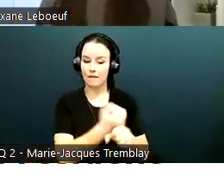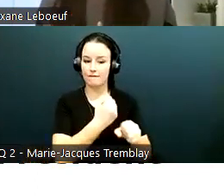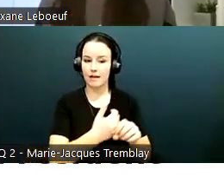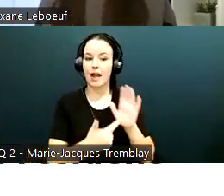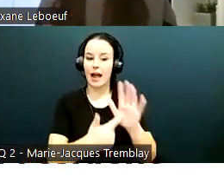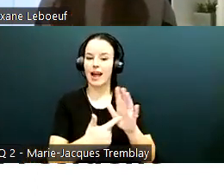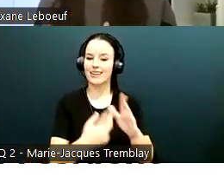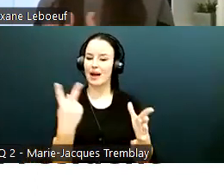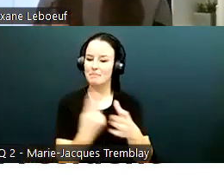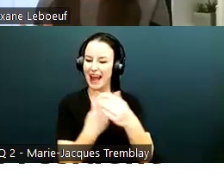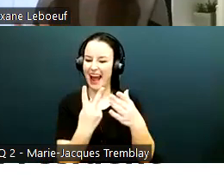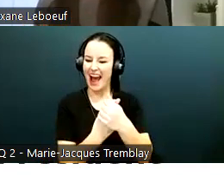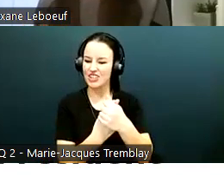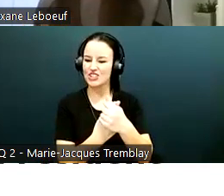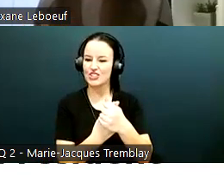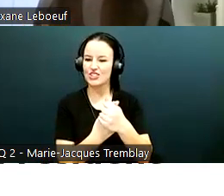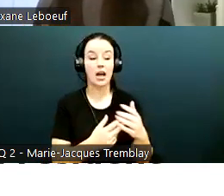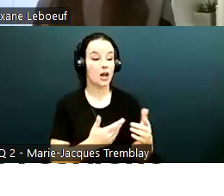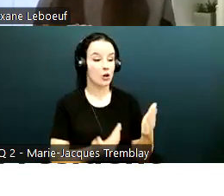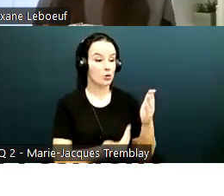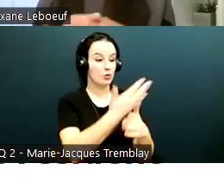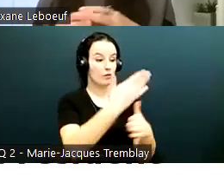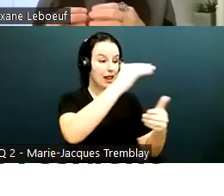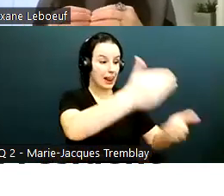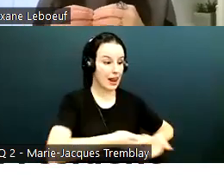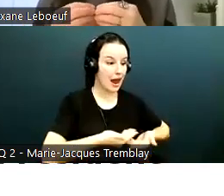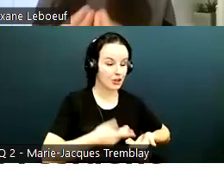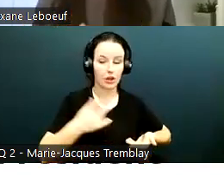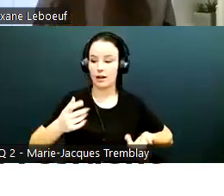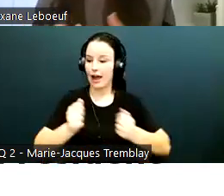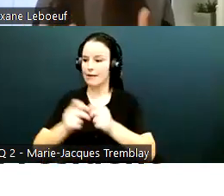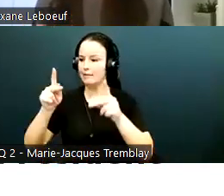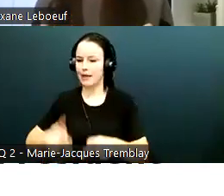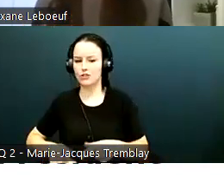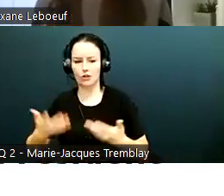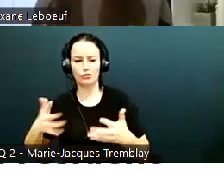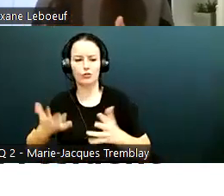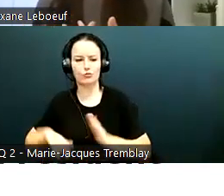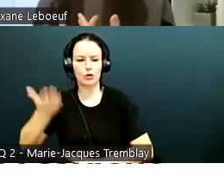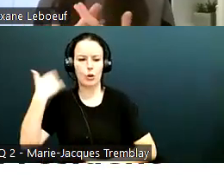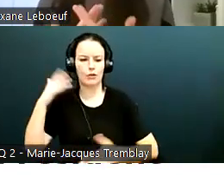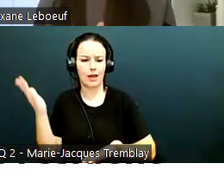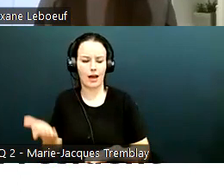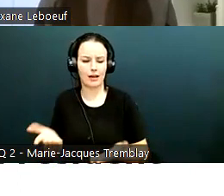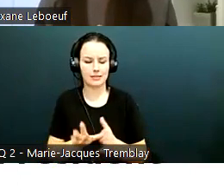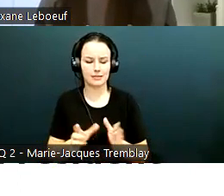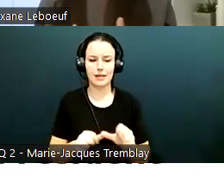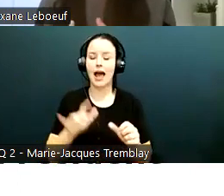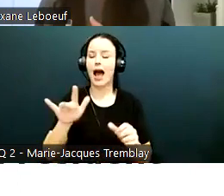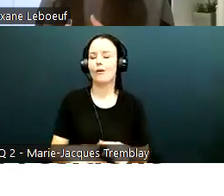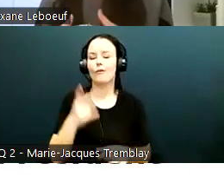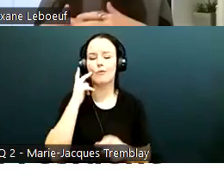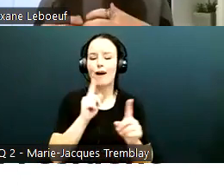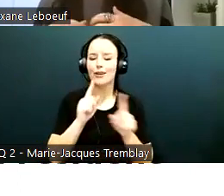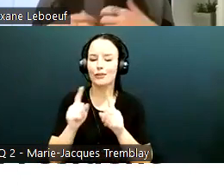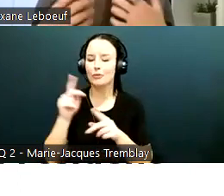de pairage d'un nouveau résident à un résident accueillant. Pourquoi est-ce que c'est cet élément-là qui a été mis de l'avant? C'est qu'à travers les entrevues, les